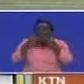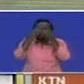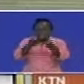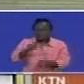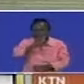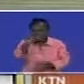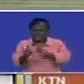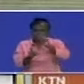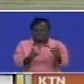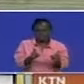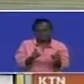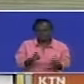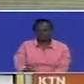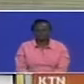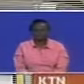mtihani.